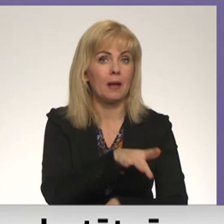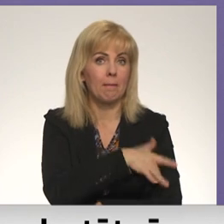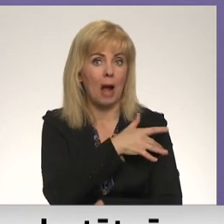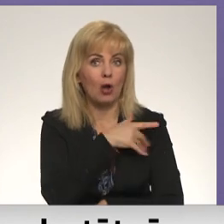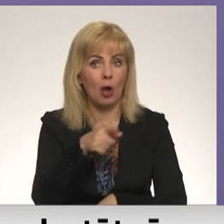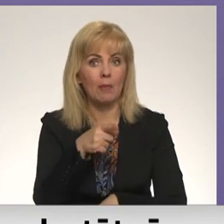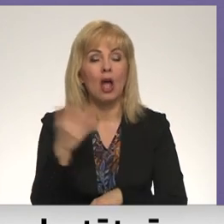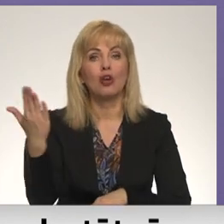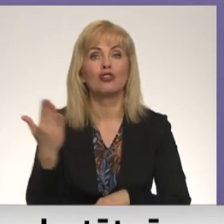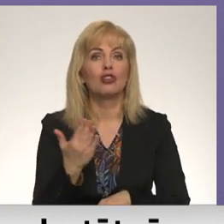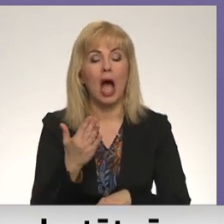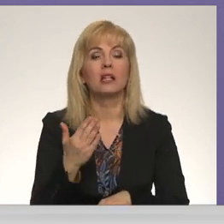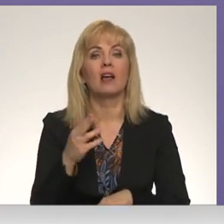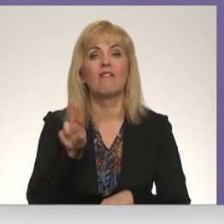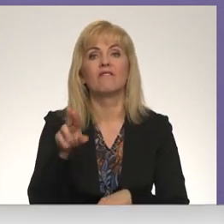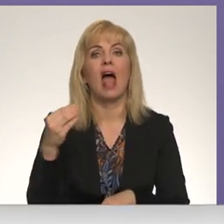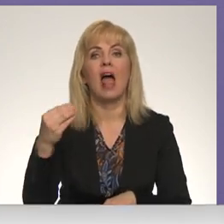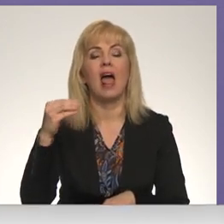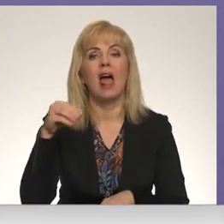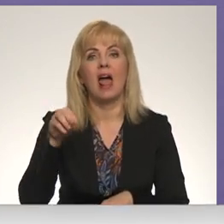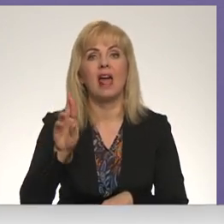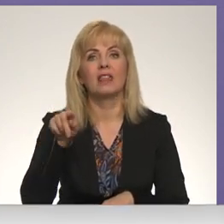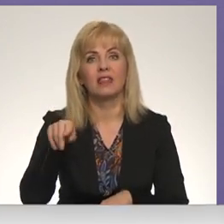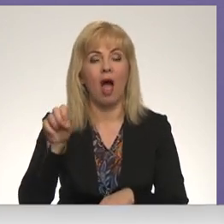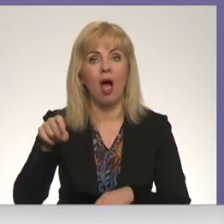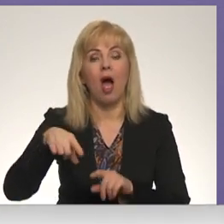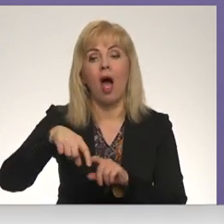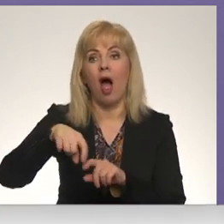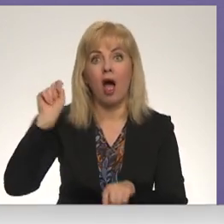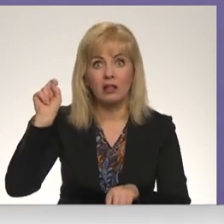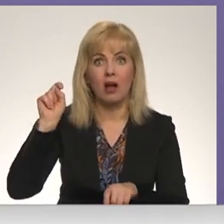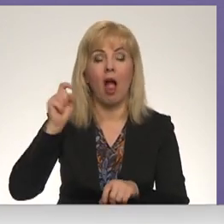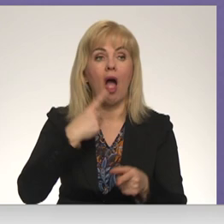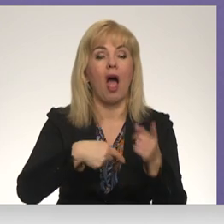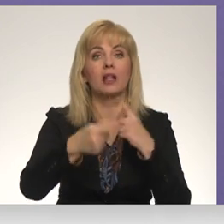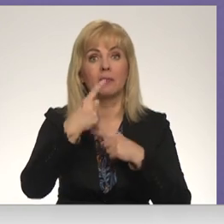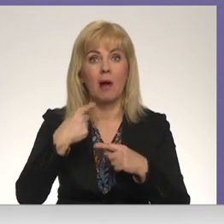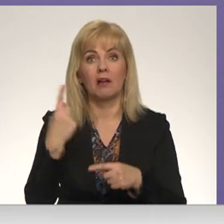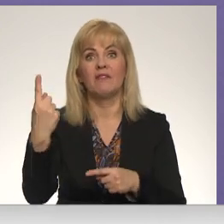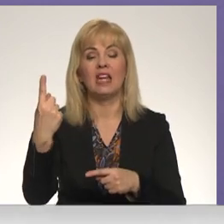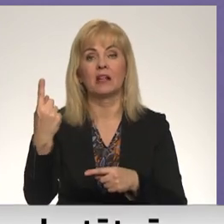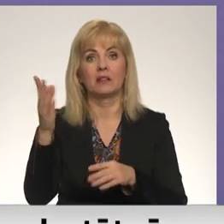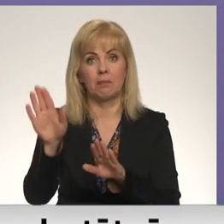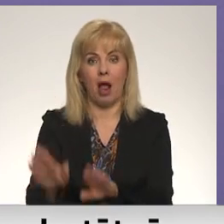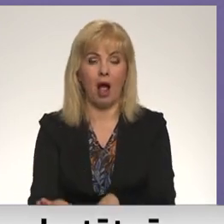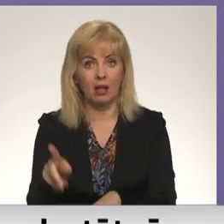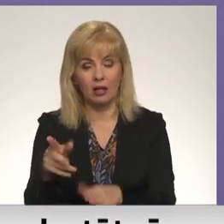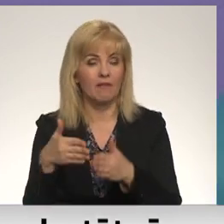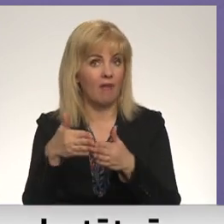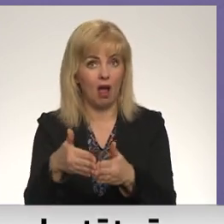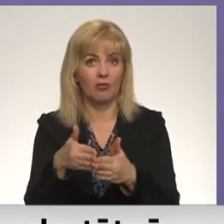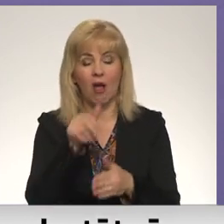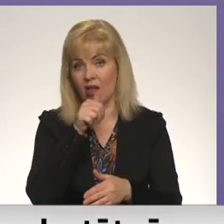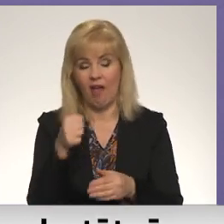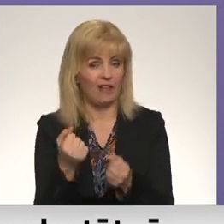pa ventu, un tad attāķēja vaļā to velku, un tas aizgāja atpakaļ un palika viens tikai. Tas viens nevarēja nekur